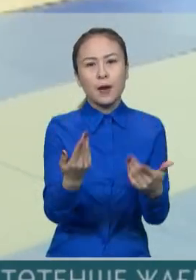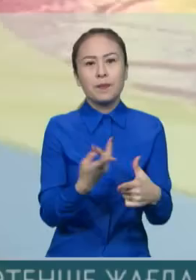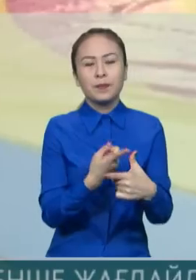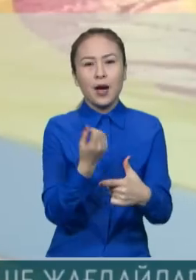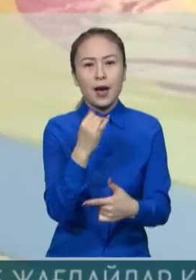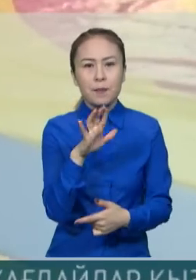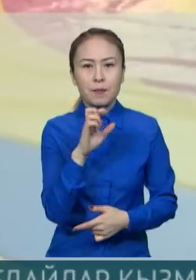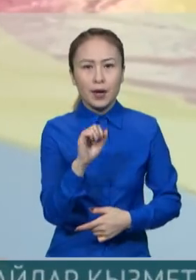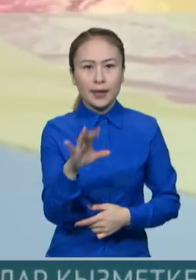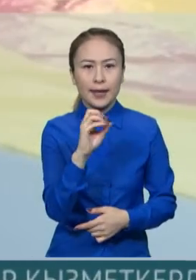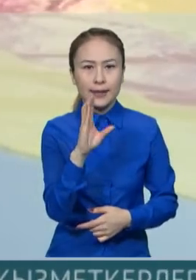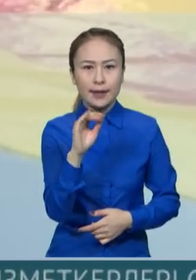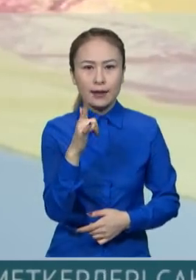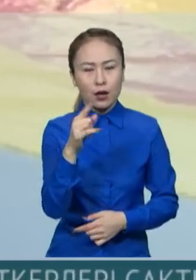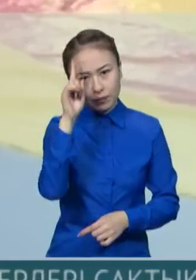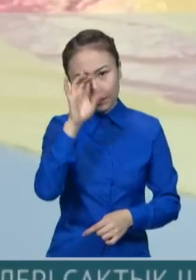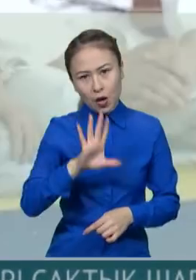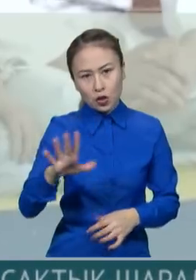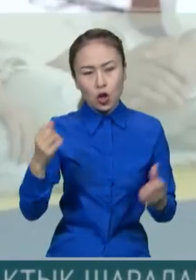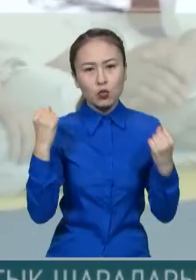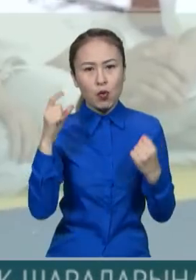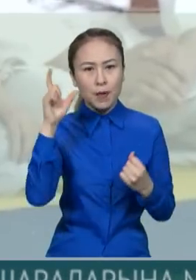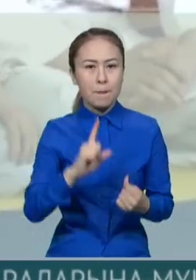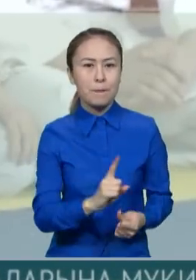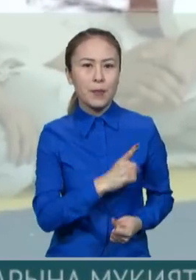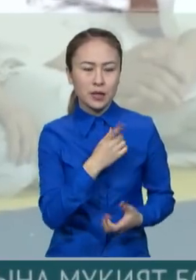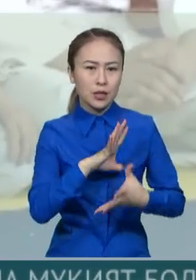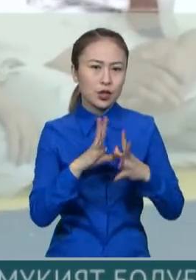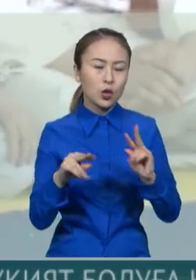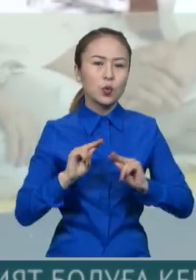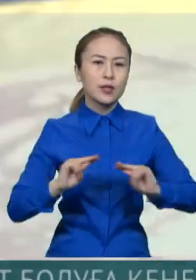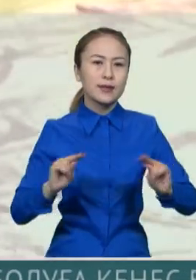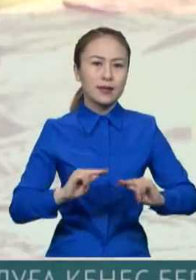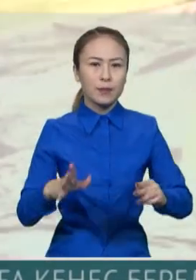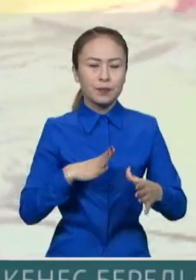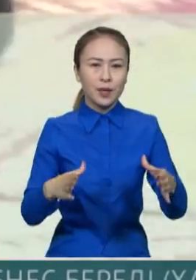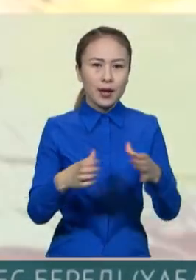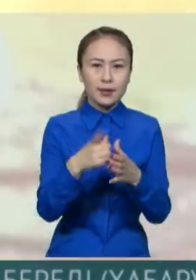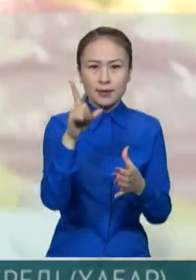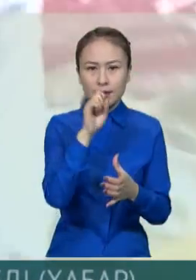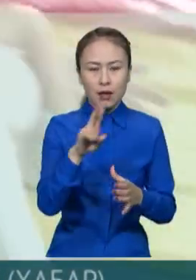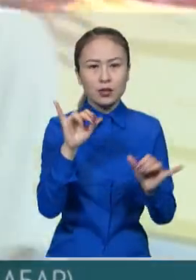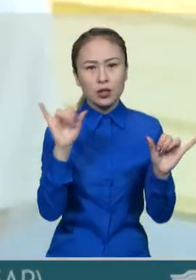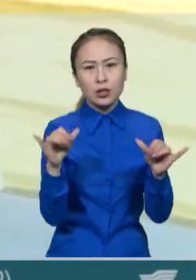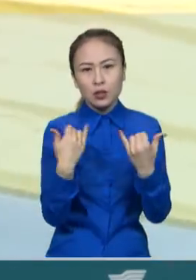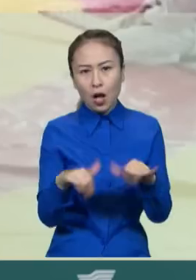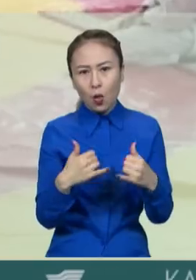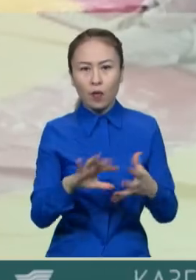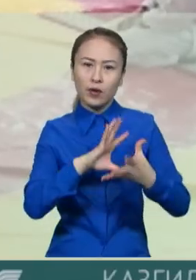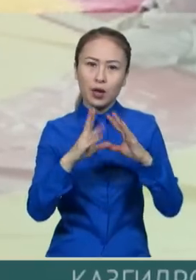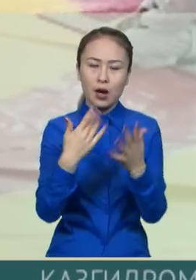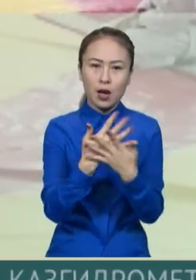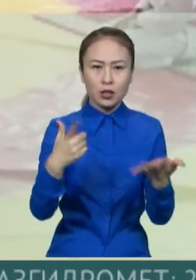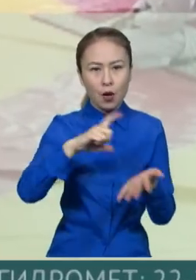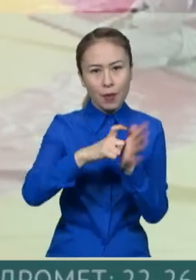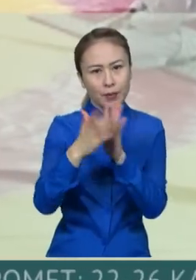Айбар Есенғалиев өзі де белгілі спорт шебері. Жаңа спорттық орталықтың жаттығу залдары мен шынығу алаңдарымен қоса асхана, жатын бөлмелері